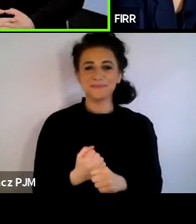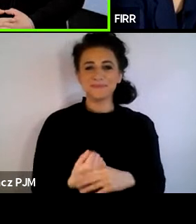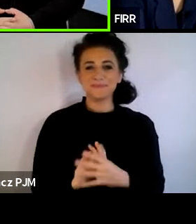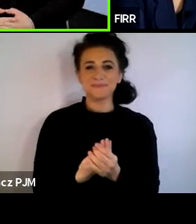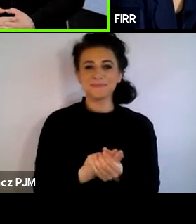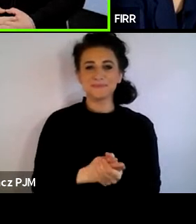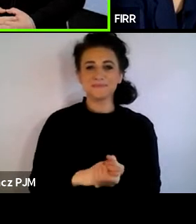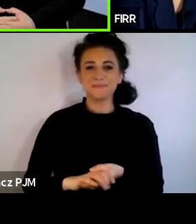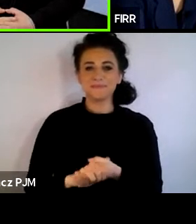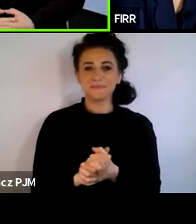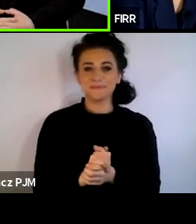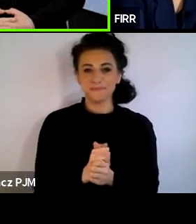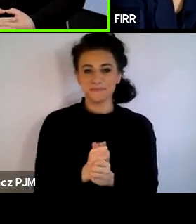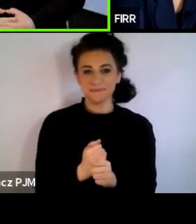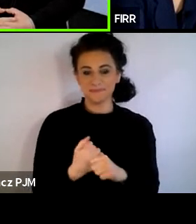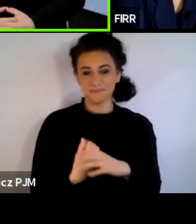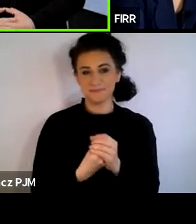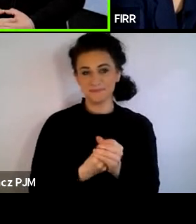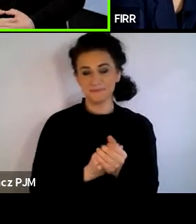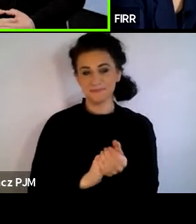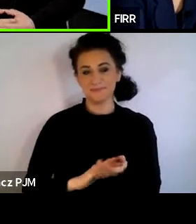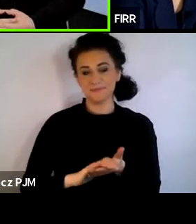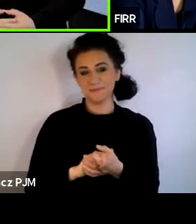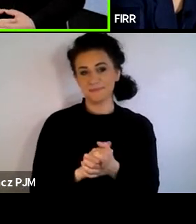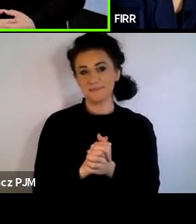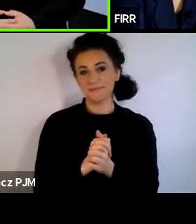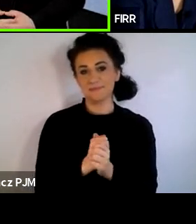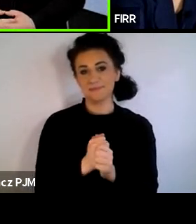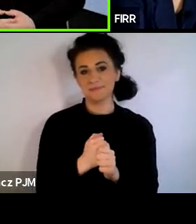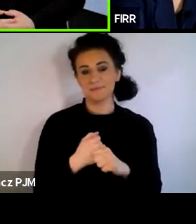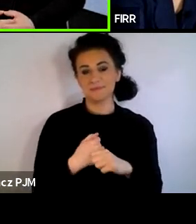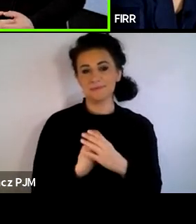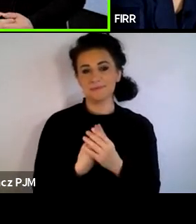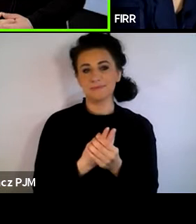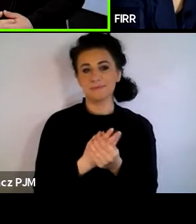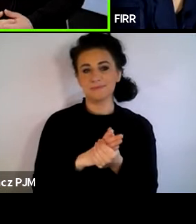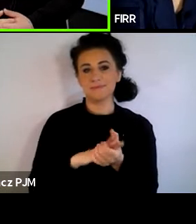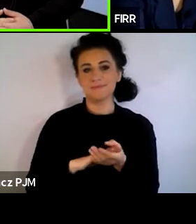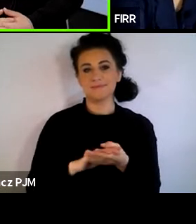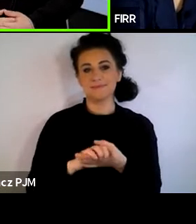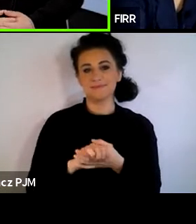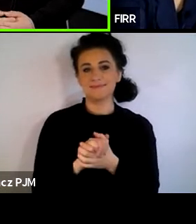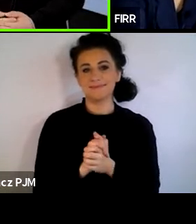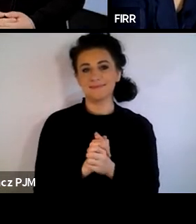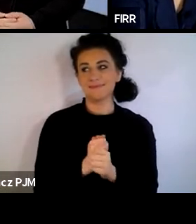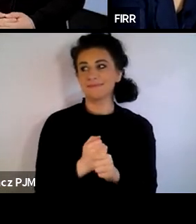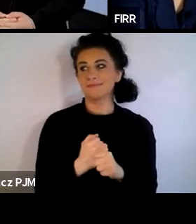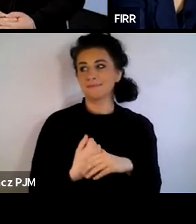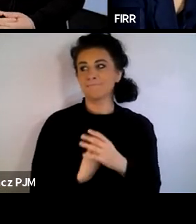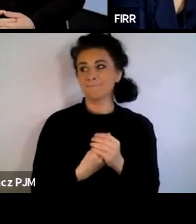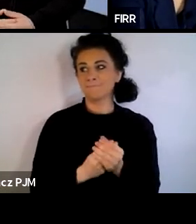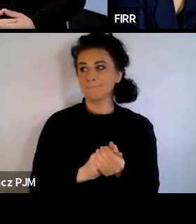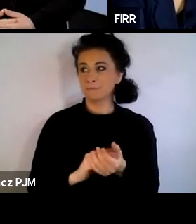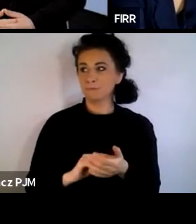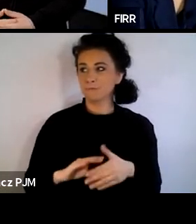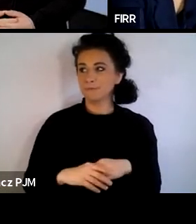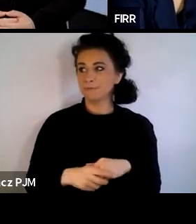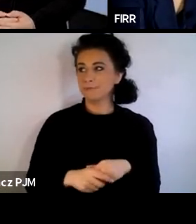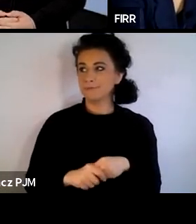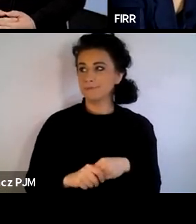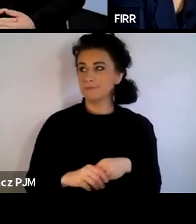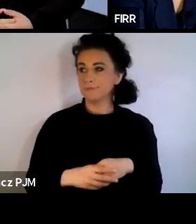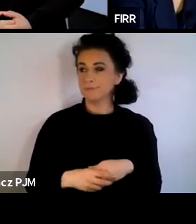ją z miejsca do miejsca. Ostatnio w Szczecinie było brzydko, przyjechał ze Szczecina i we Wrocławiu było brzydko. Więc